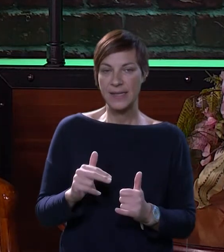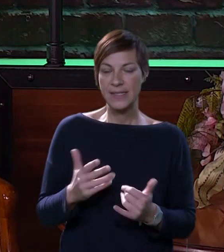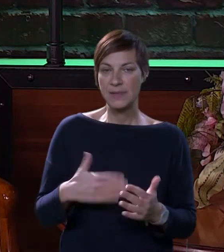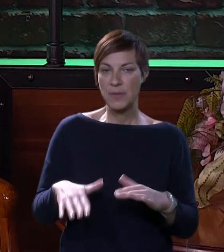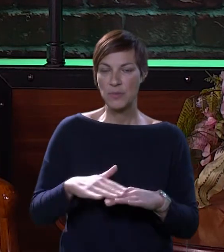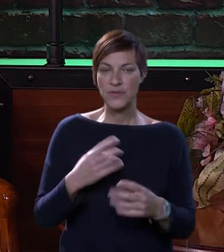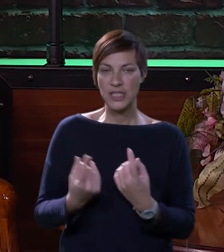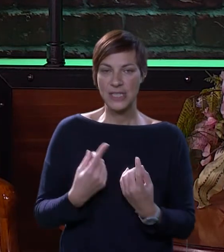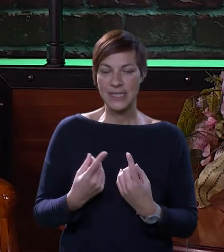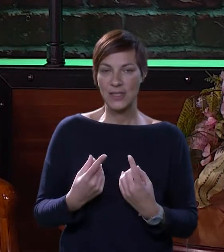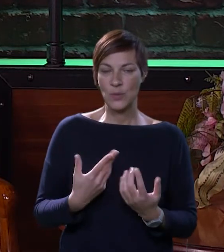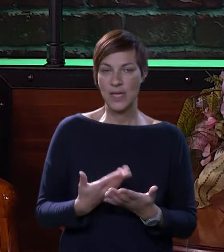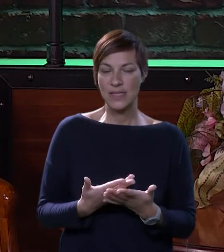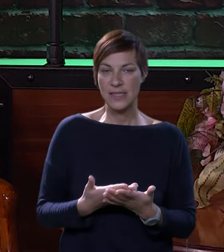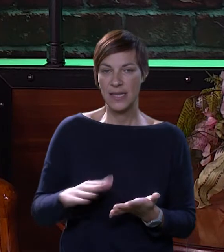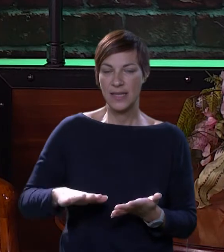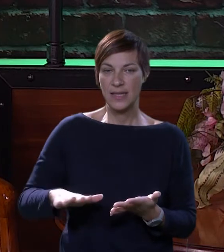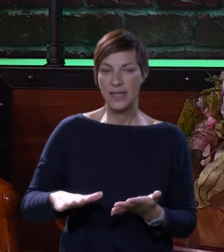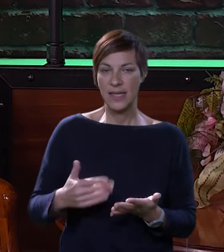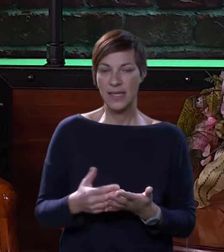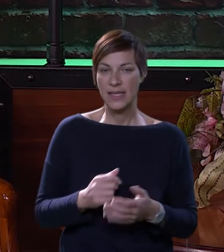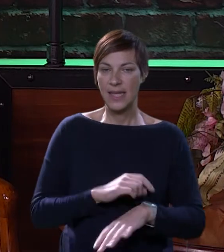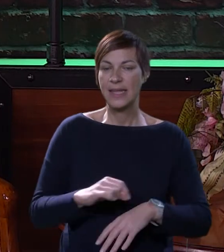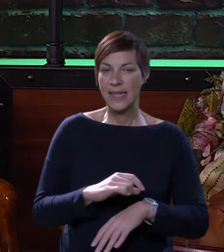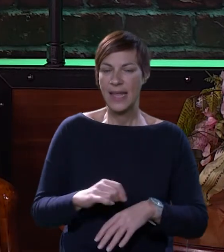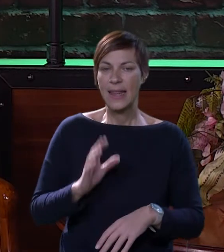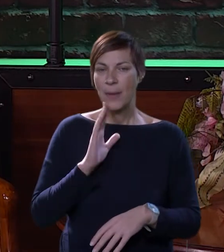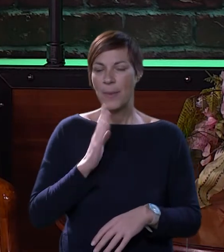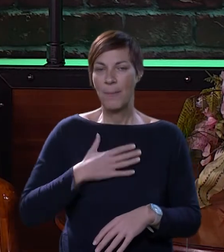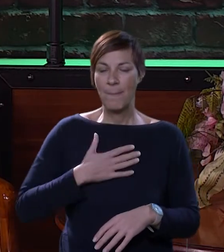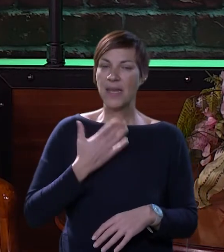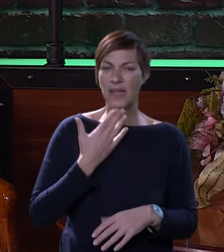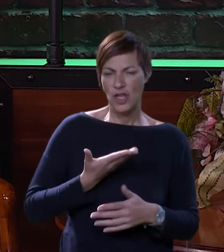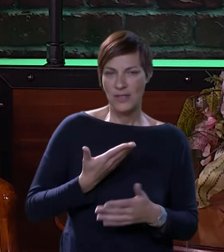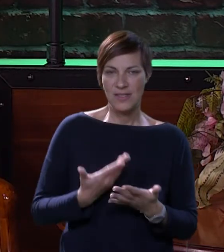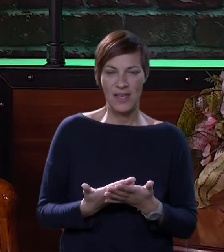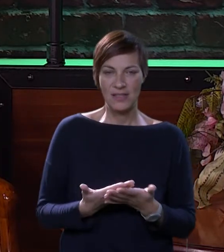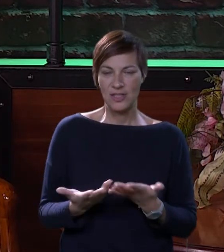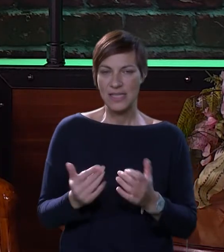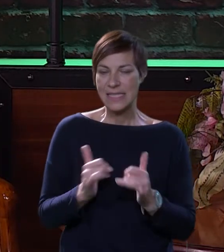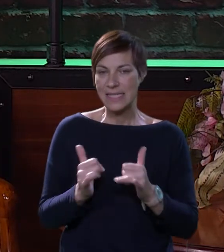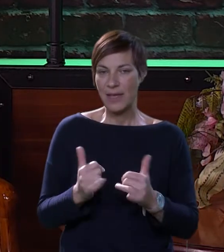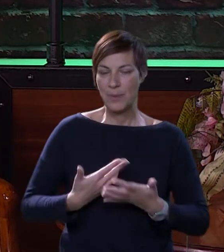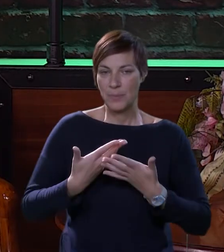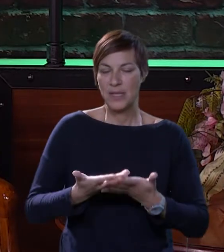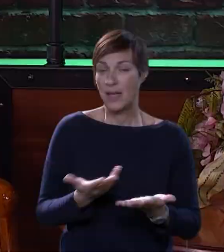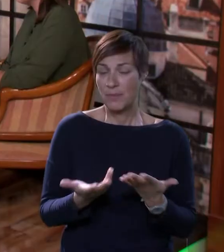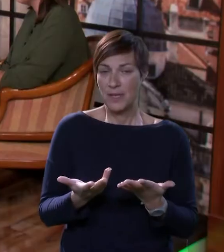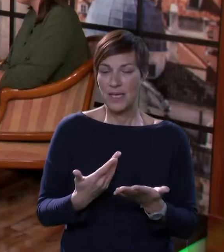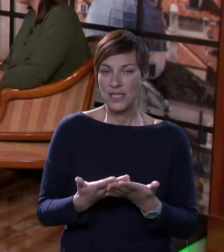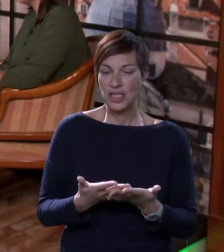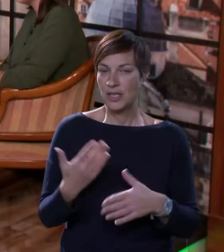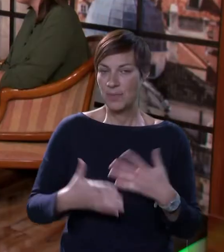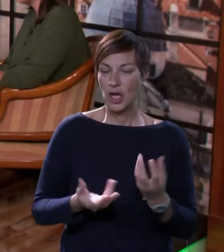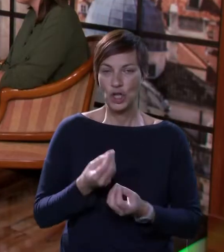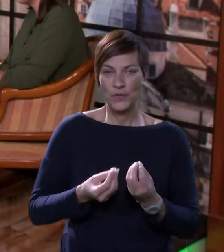imamo možda češće situacije gdje ono, dijete će doći, tete ili mama, meni je dosadno, ono, zabavi me, daj mi nešto,